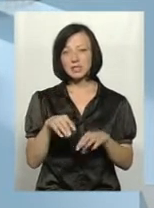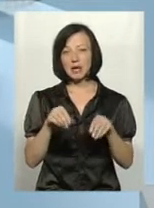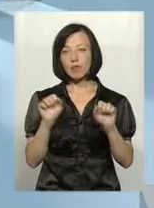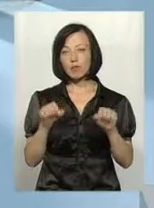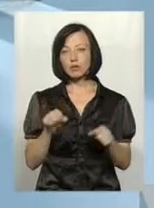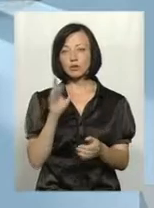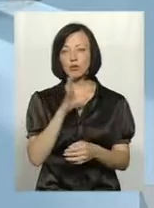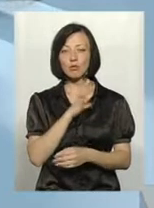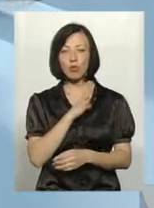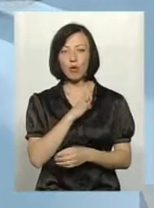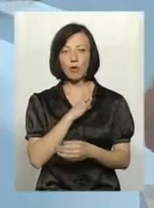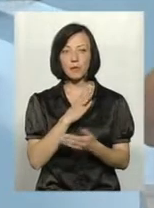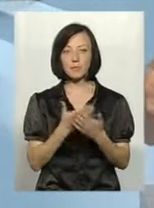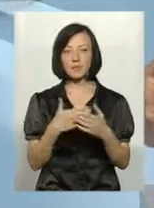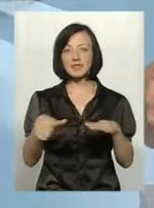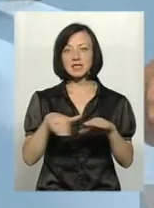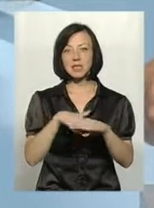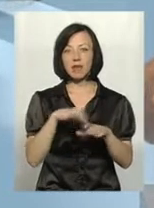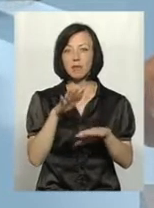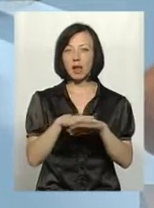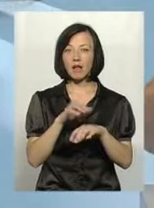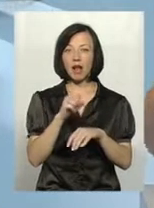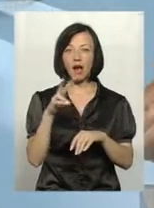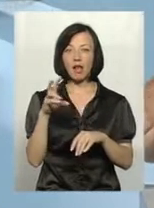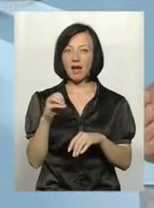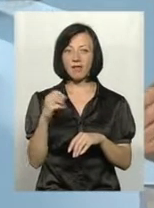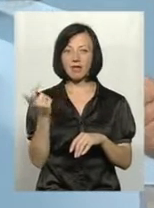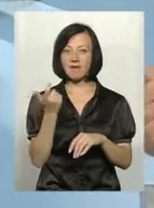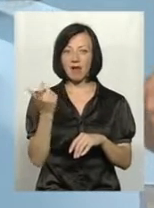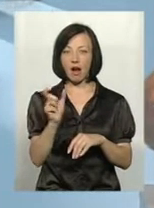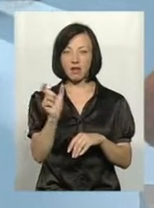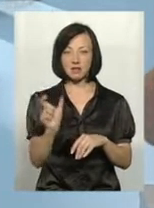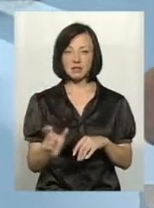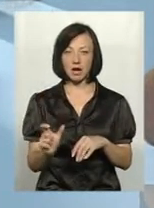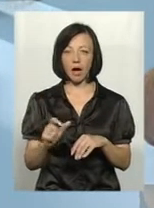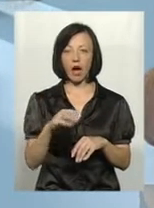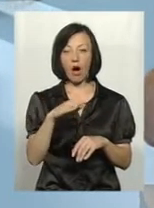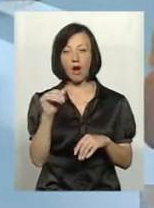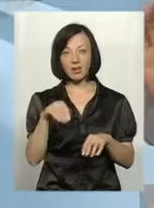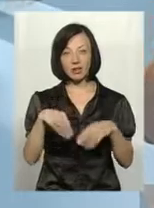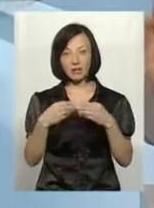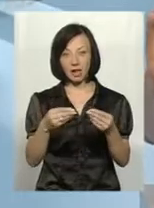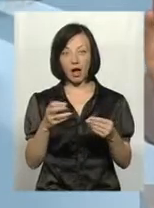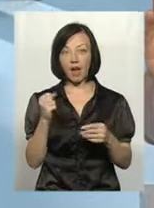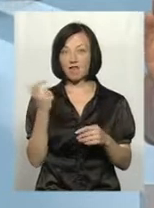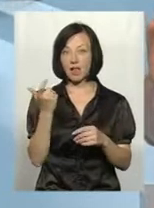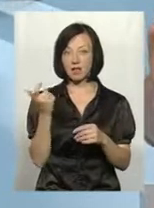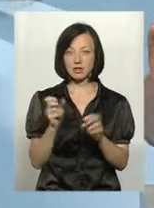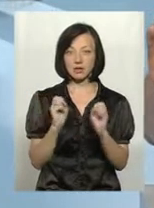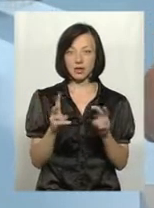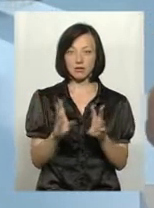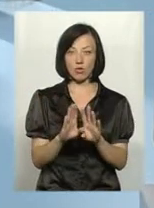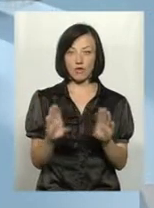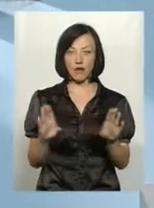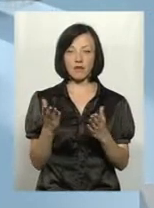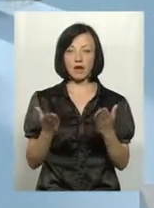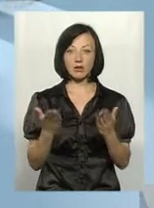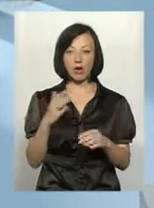було поставити в заставу банку, але ставив не власник землі, а орендодавець, а власник нічим не міг ризикувати.